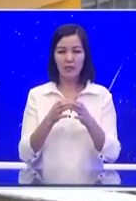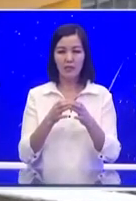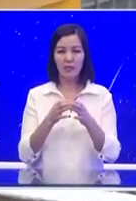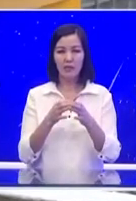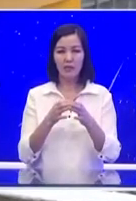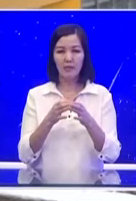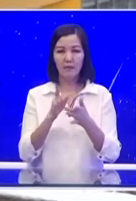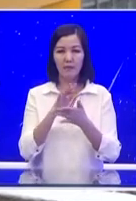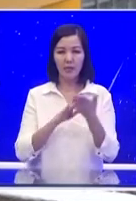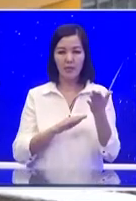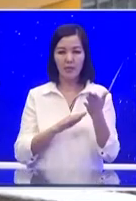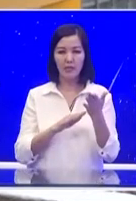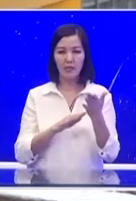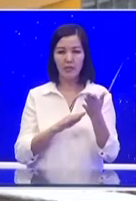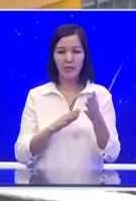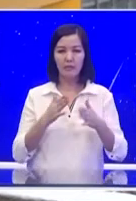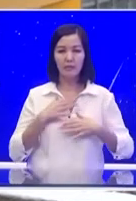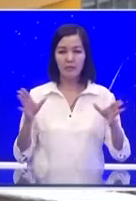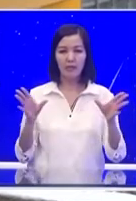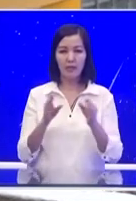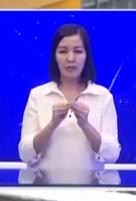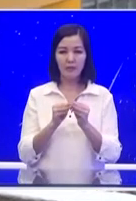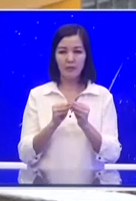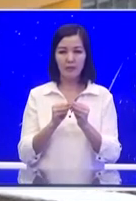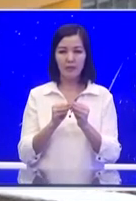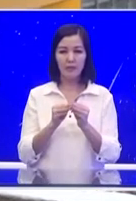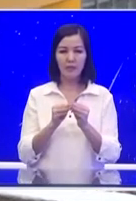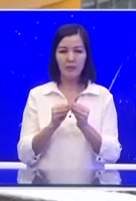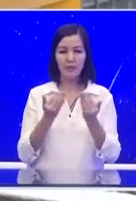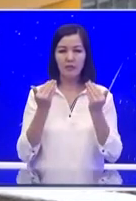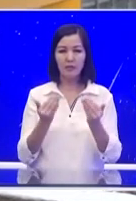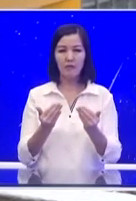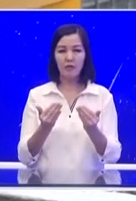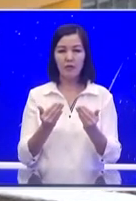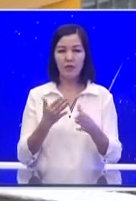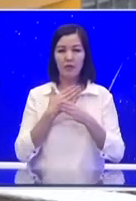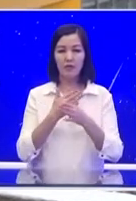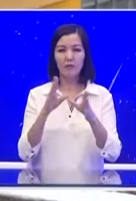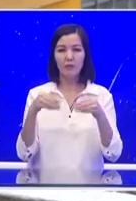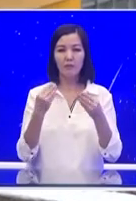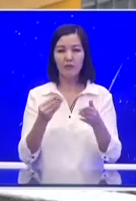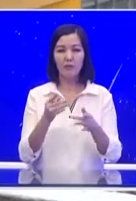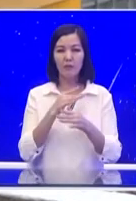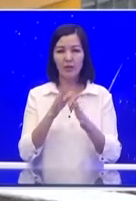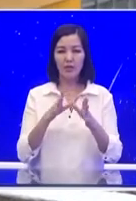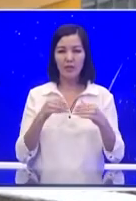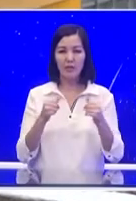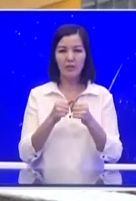5514 продолжает эстафету «Безбергемос». И сегодня мы хотим оказать помощь многодетным